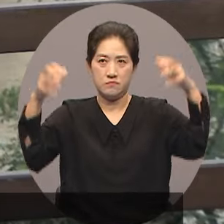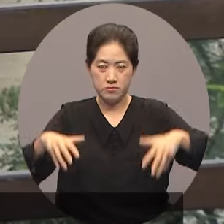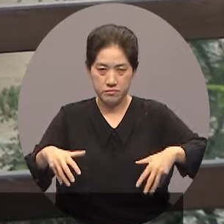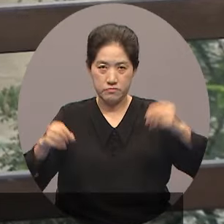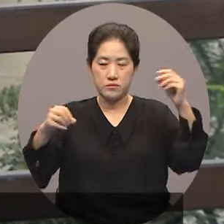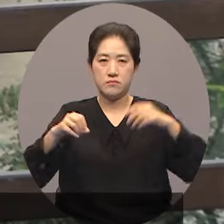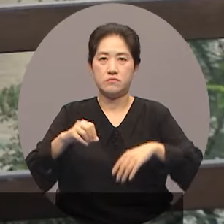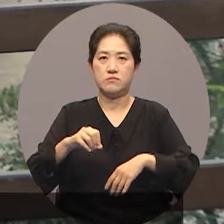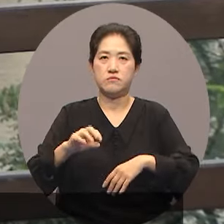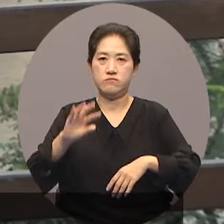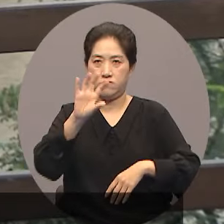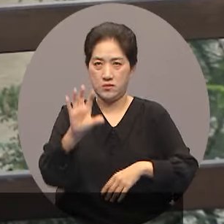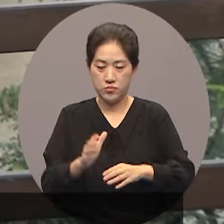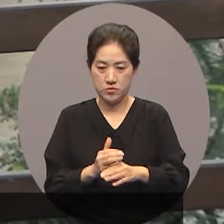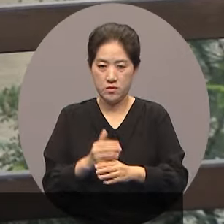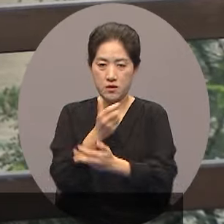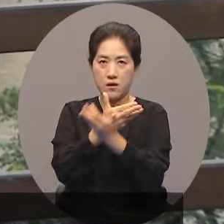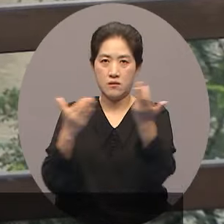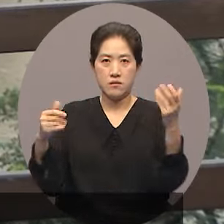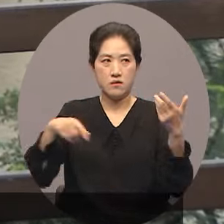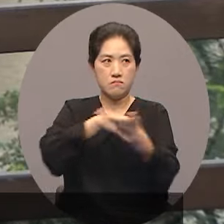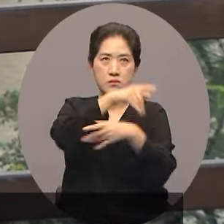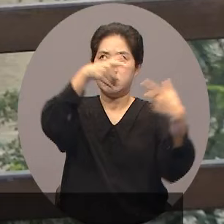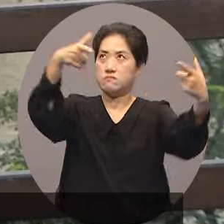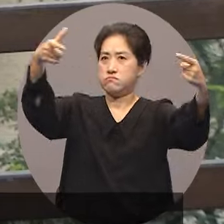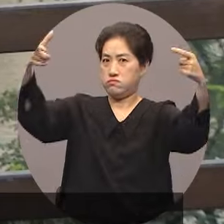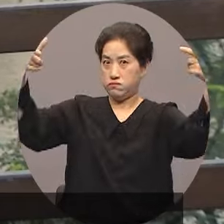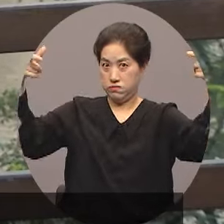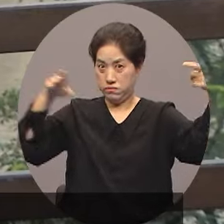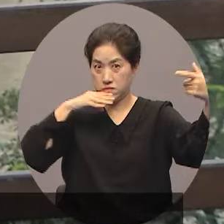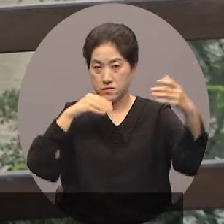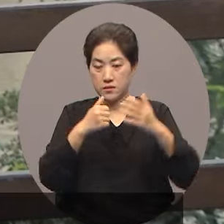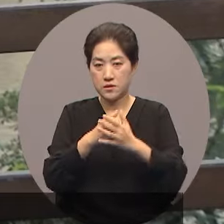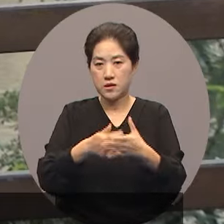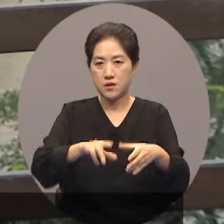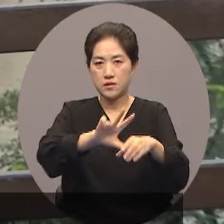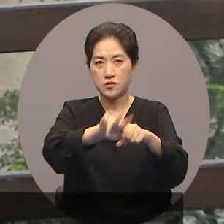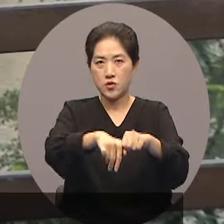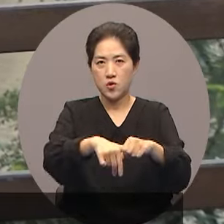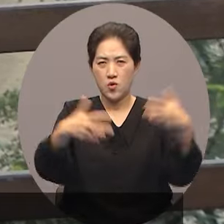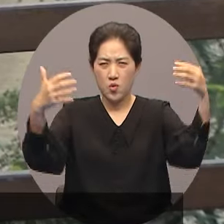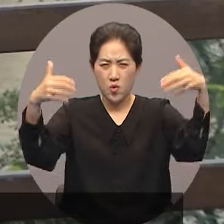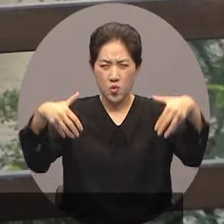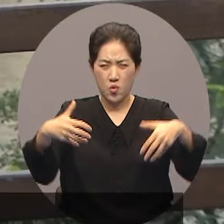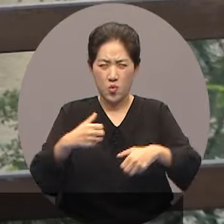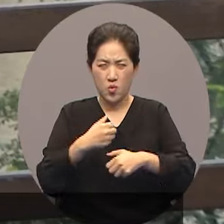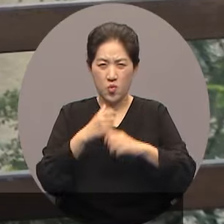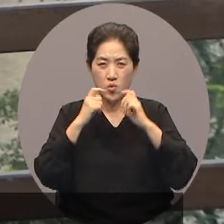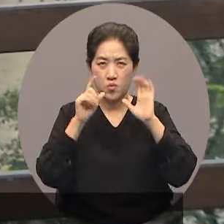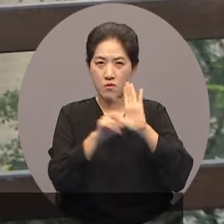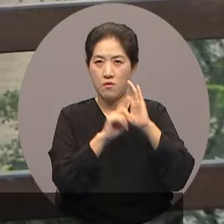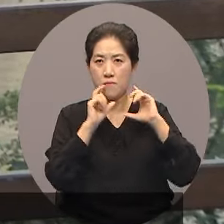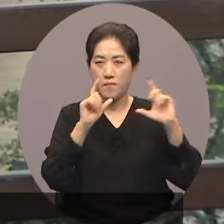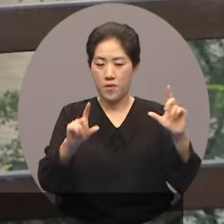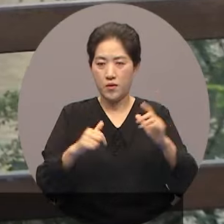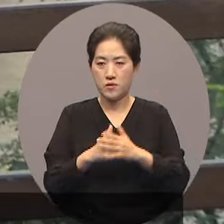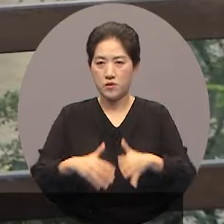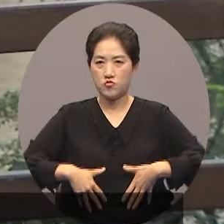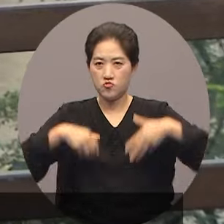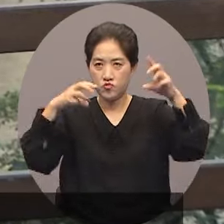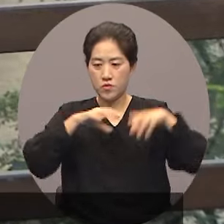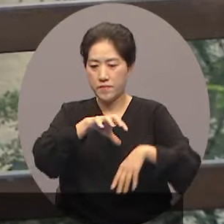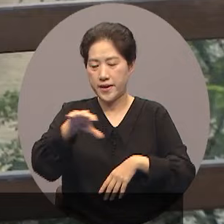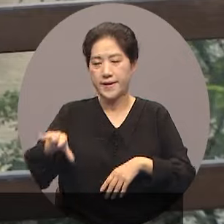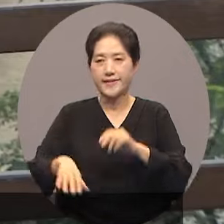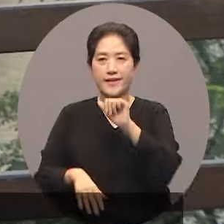있습니다. 특히 강원도에 유입된 강한 비구름대가 확대되면서 철원에 호우 경보가 내려졌고, 춘천 등 영서 지역 다섯 곳에